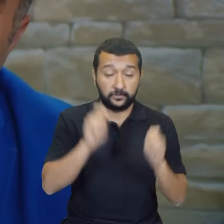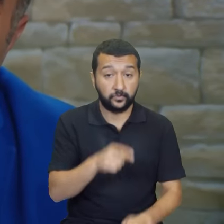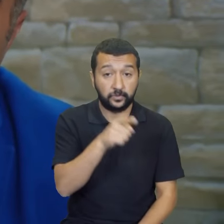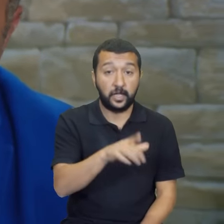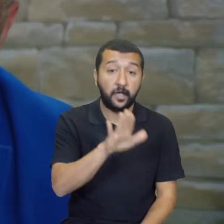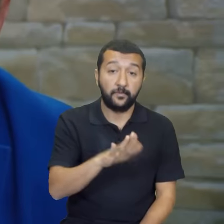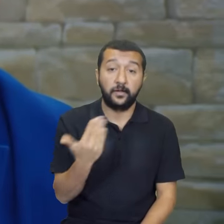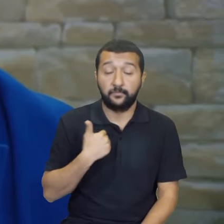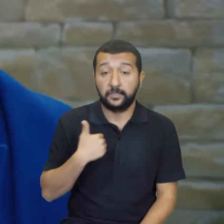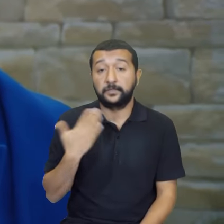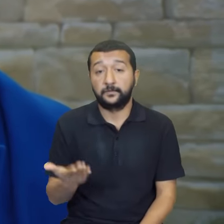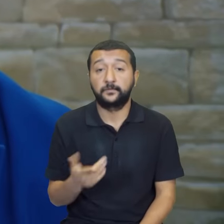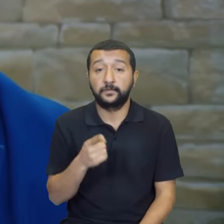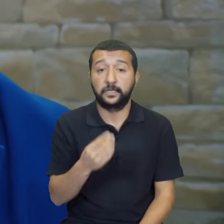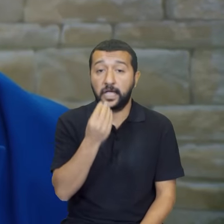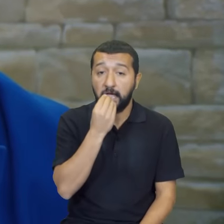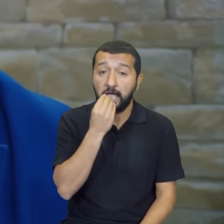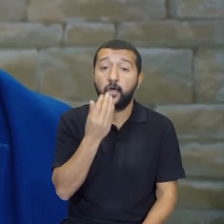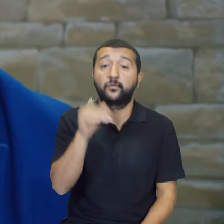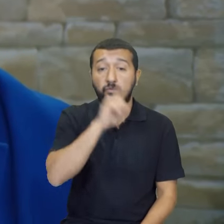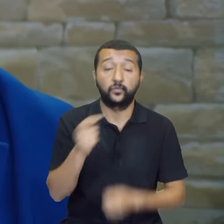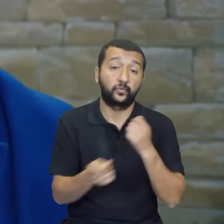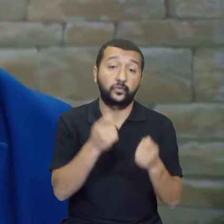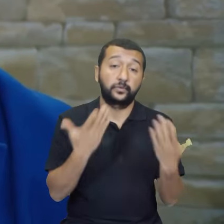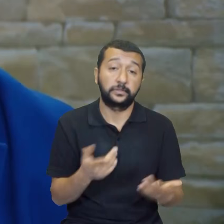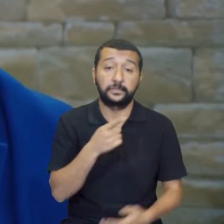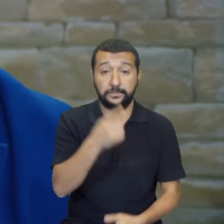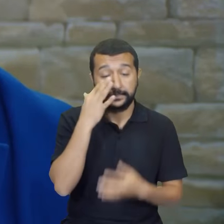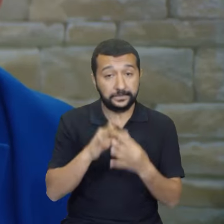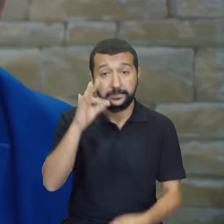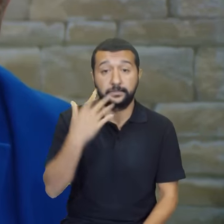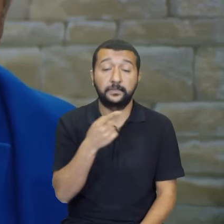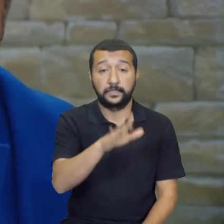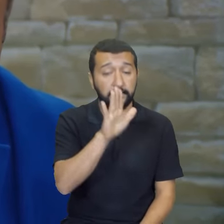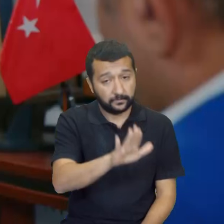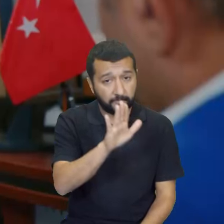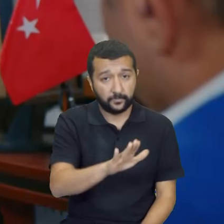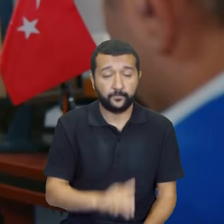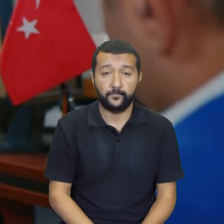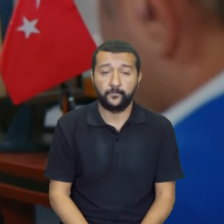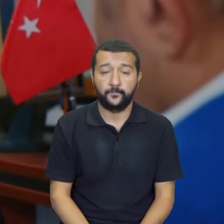da ben de geçmesin diye uğraşıyorum yani şahsen. Tamam ya.